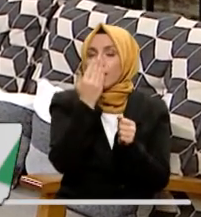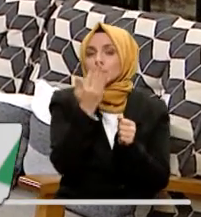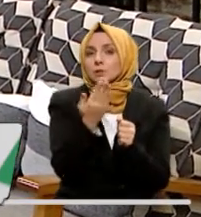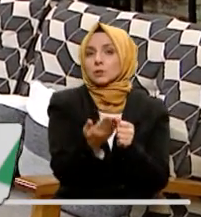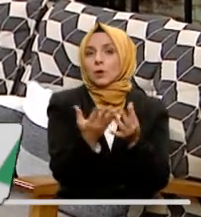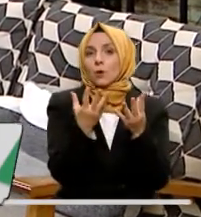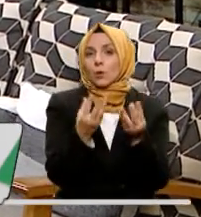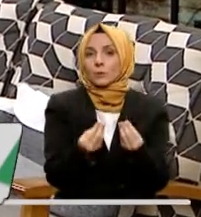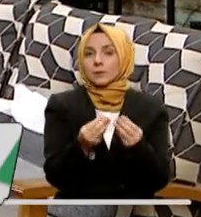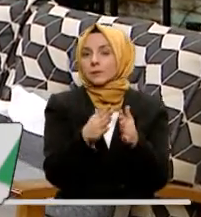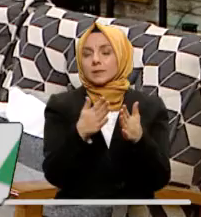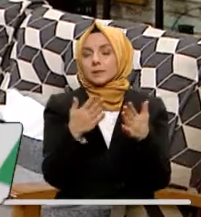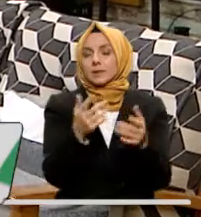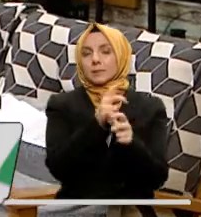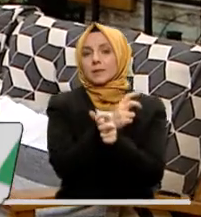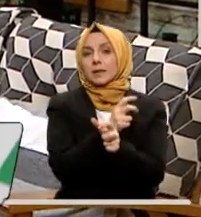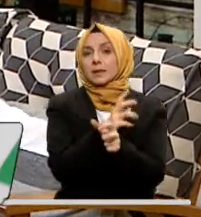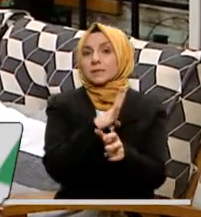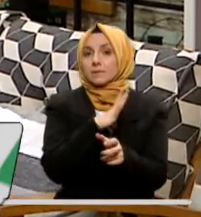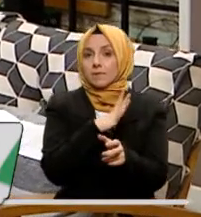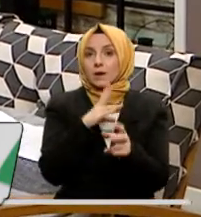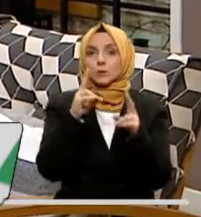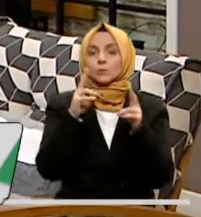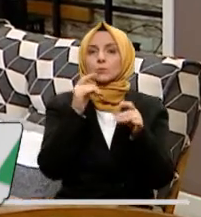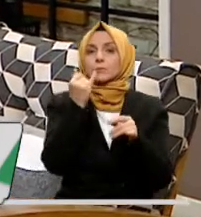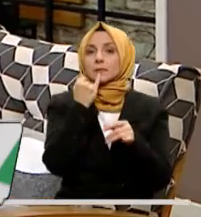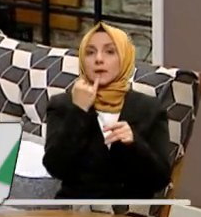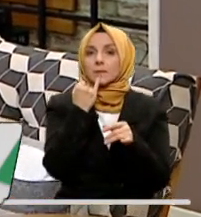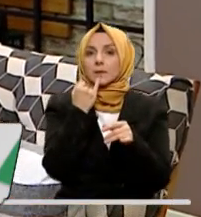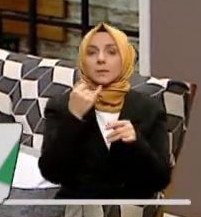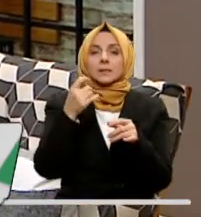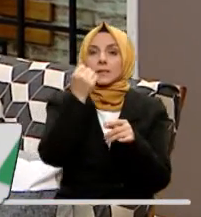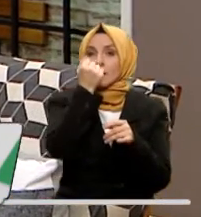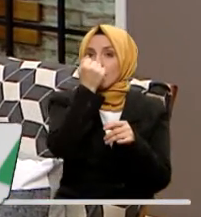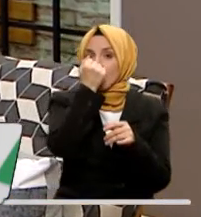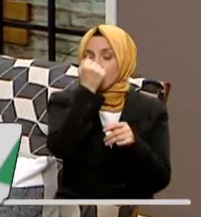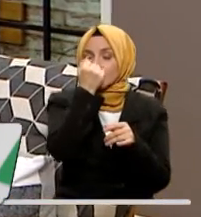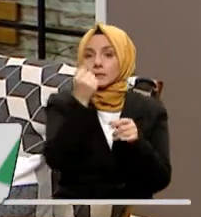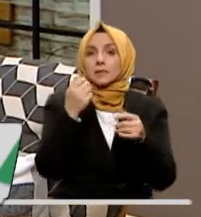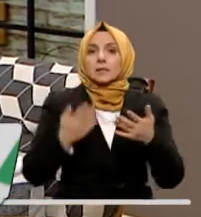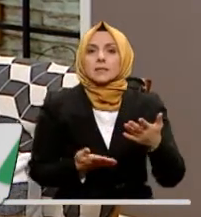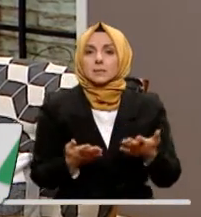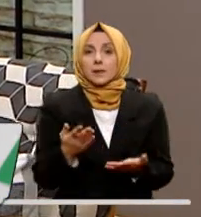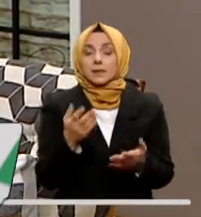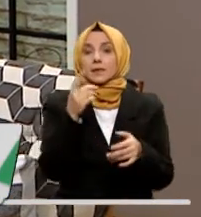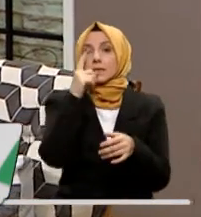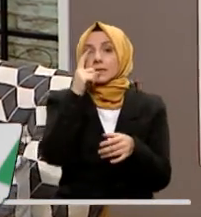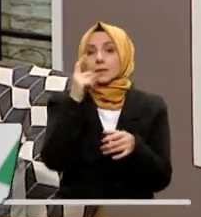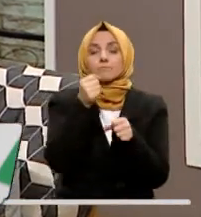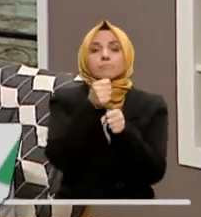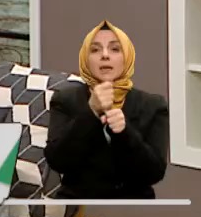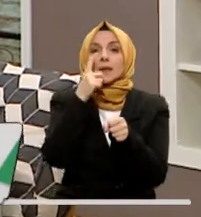ne gibi riskleri var Tüm detaylarıyla konuşacağız Efendim konumuz Türk Kızılay Kan Hizmetleri Genel Müdürlüğü Medikal direktörü Dr Levent